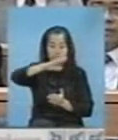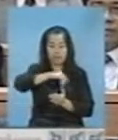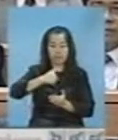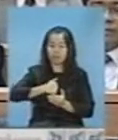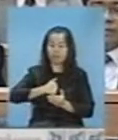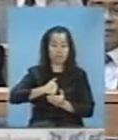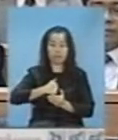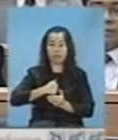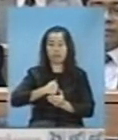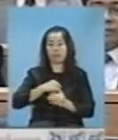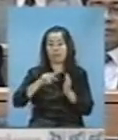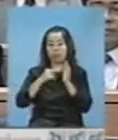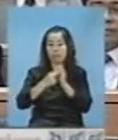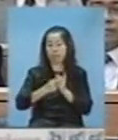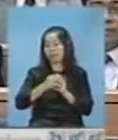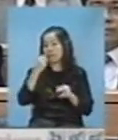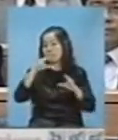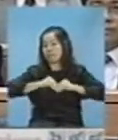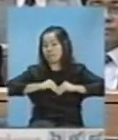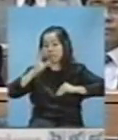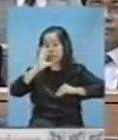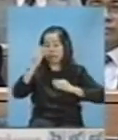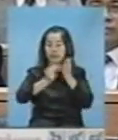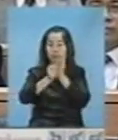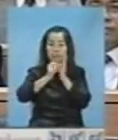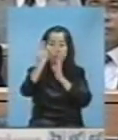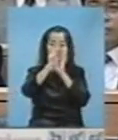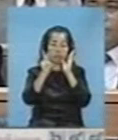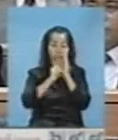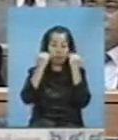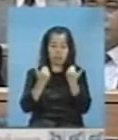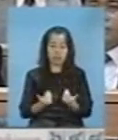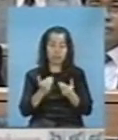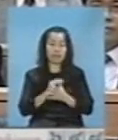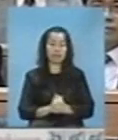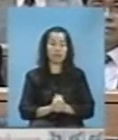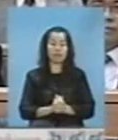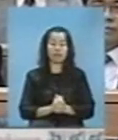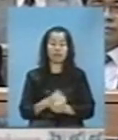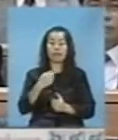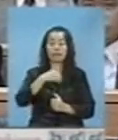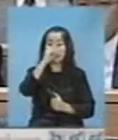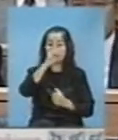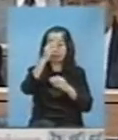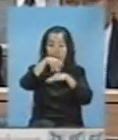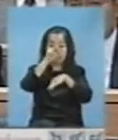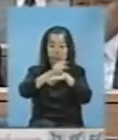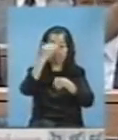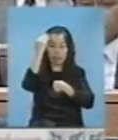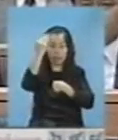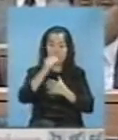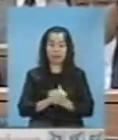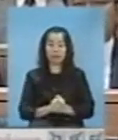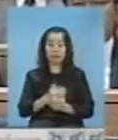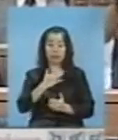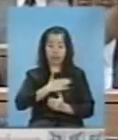ค้านการแก้ไขรัฐธรรมนูญของรัฐบาลในครั้งนี้ขอกราบเรียนกับท่านประธานครับว่าก